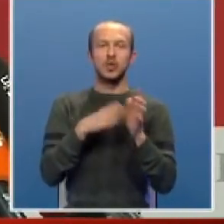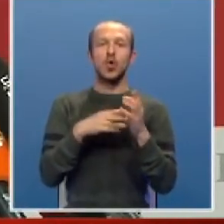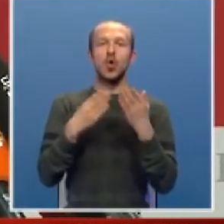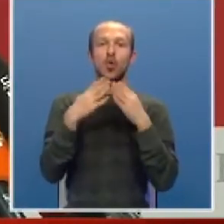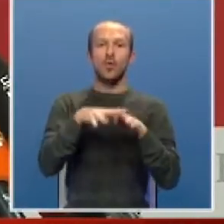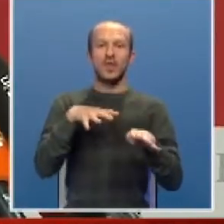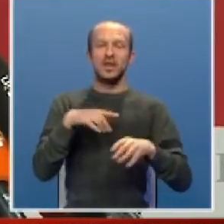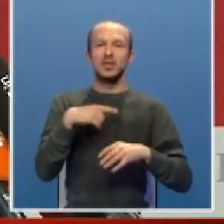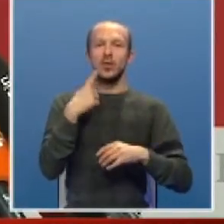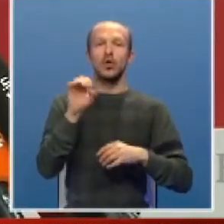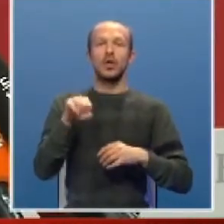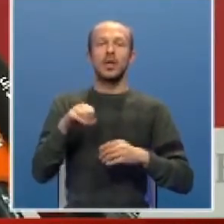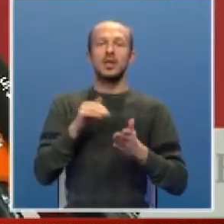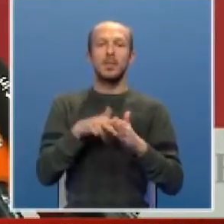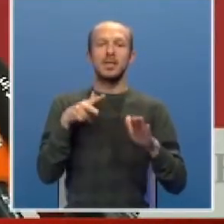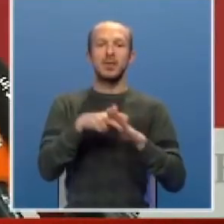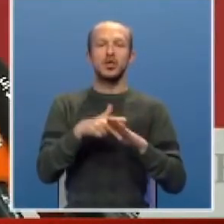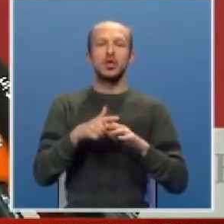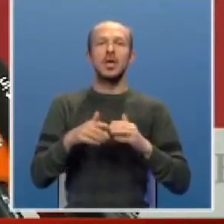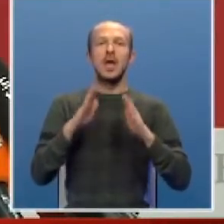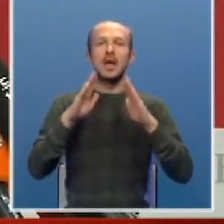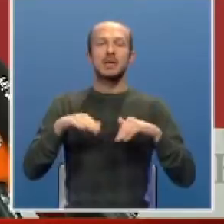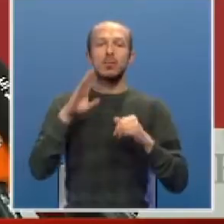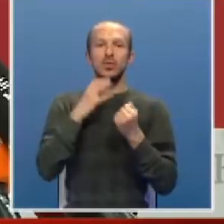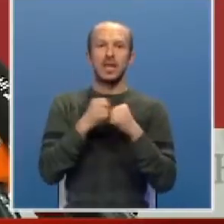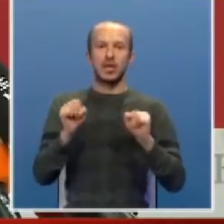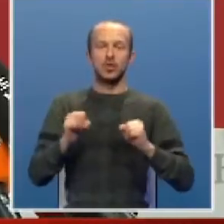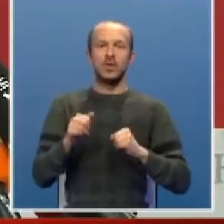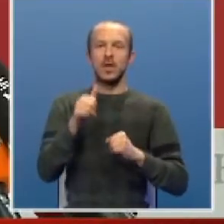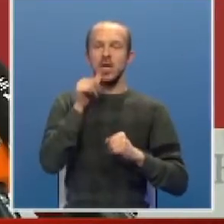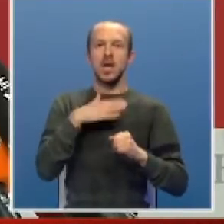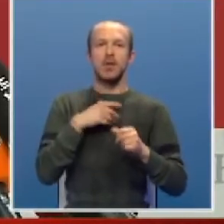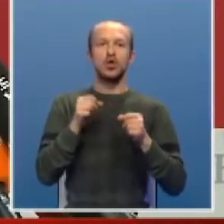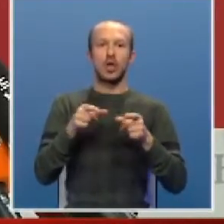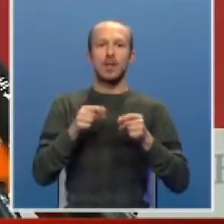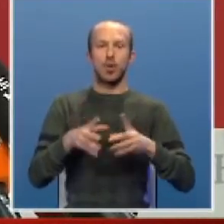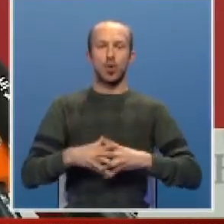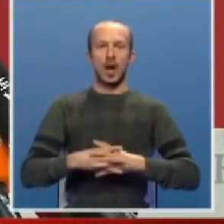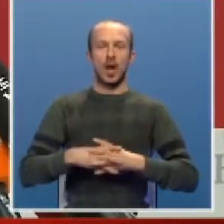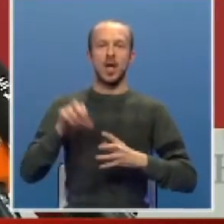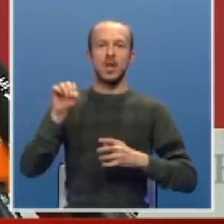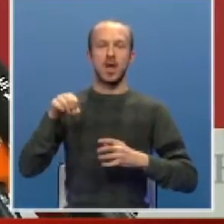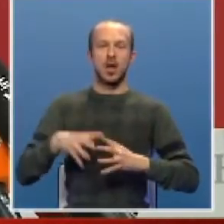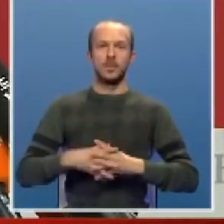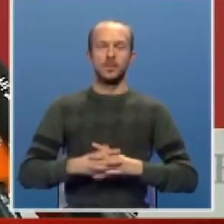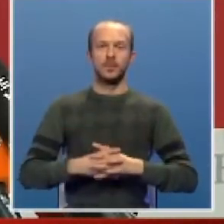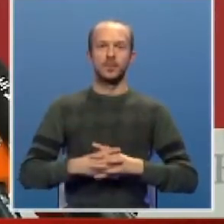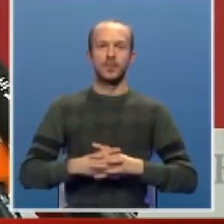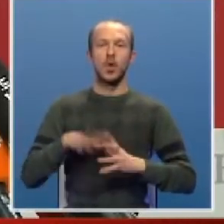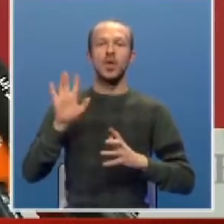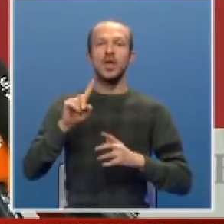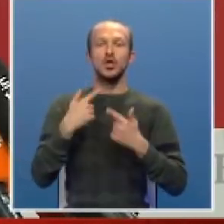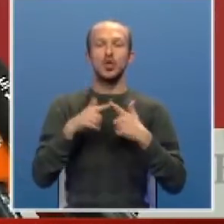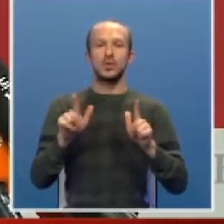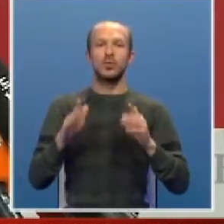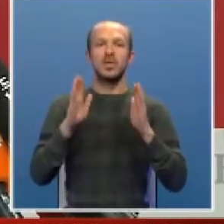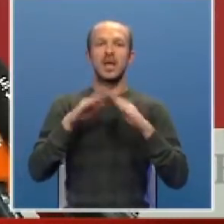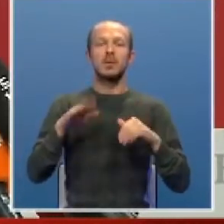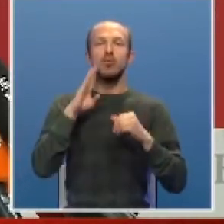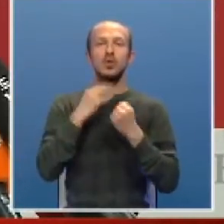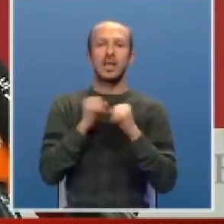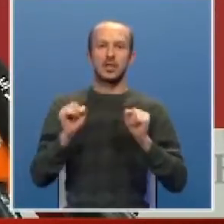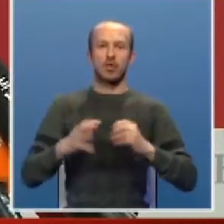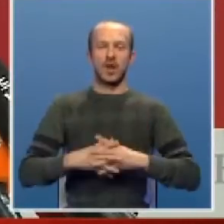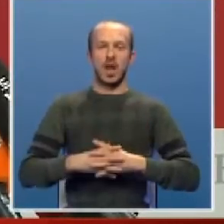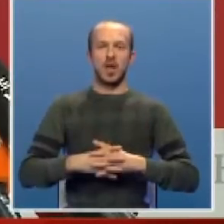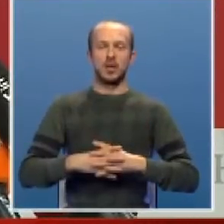i govorio da će treba spriječiti raspad Bosne i Hercegovine i nama šalju poruke da to oni neće dozvoliti raspad Bosne i